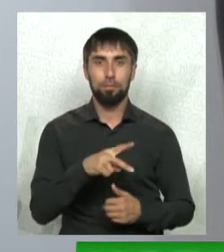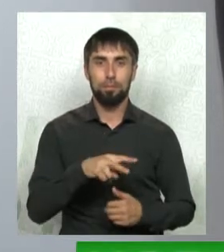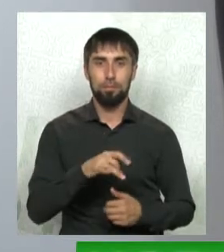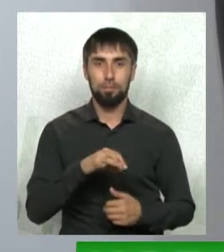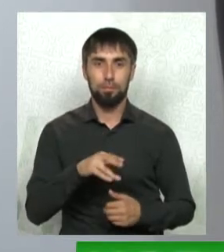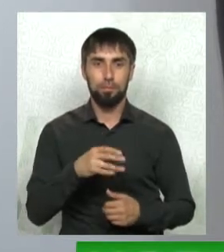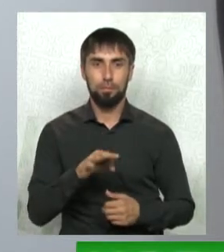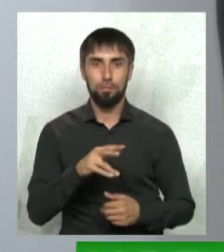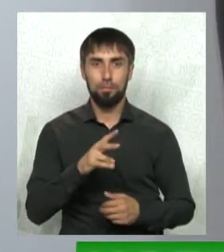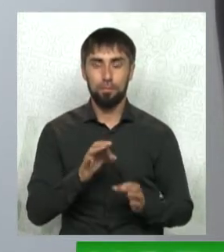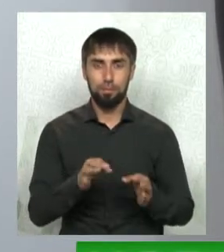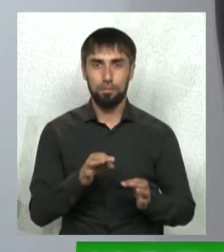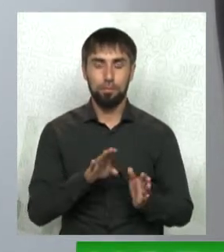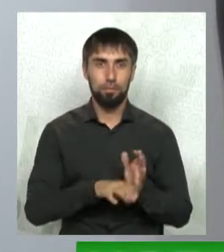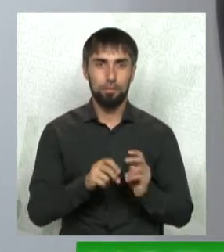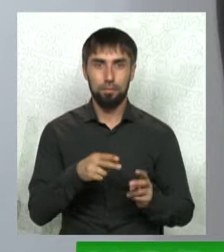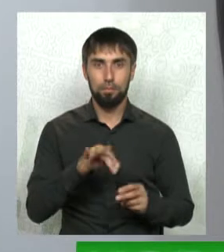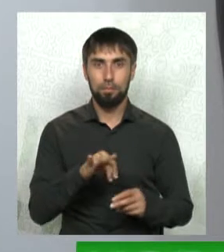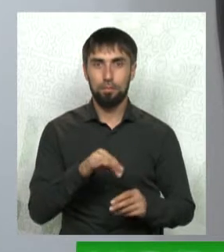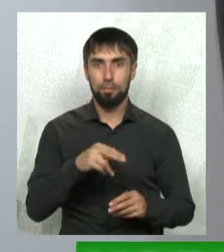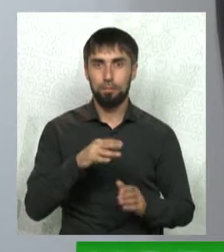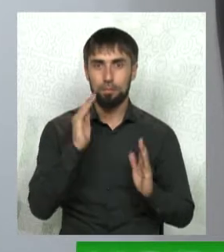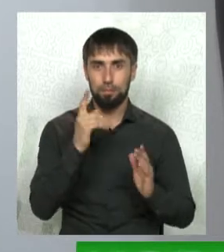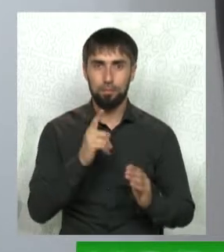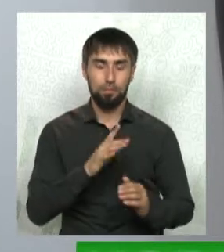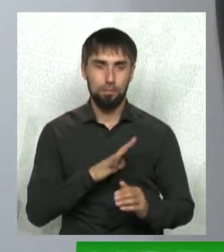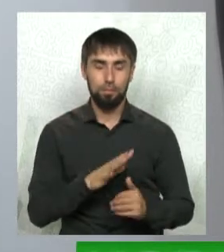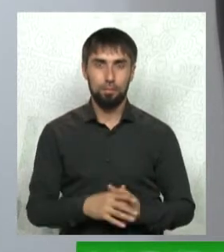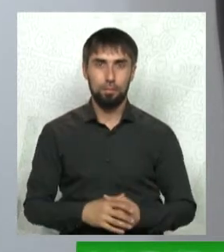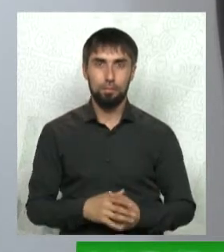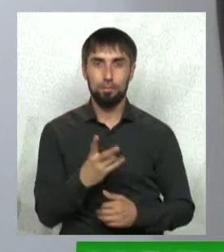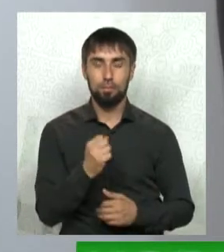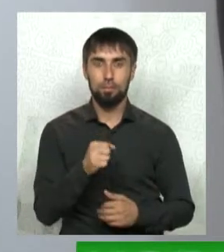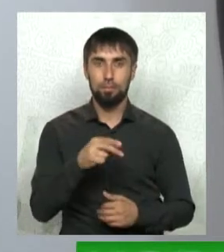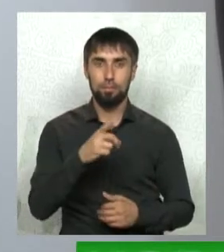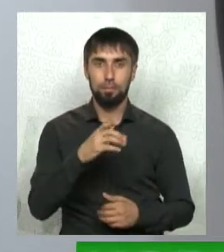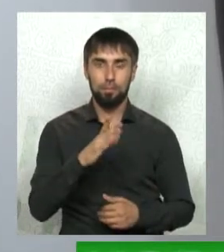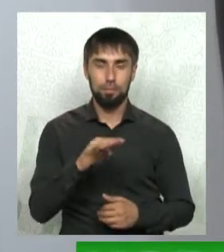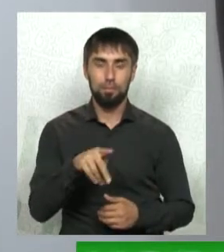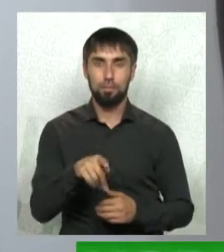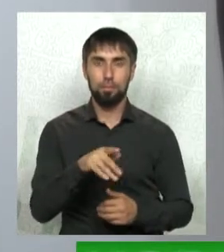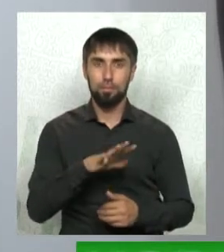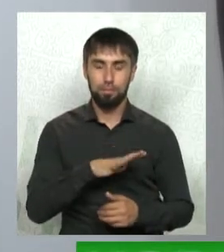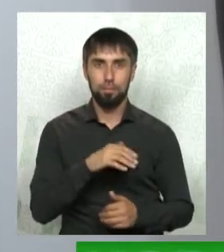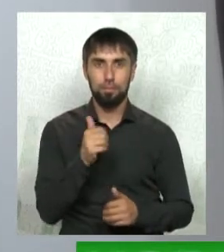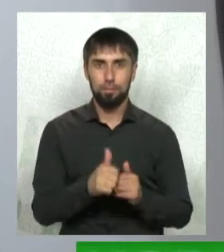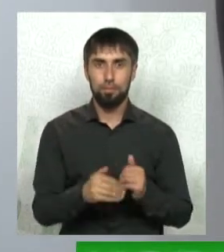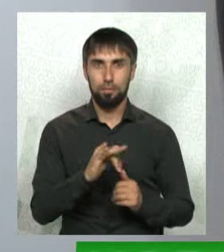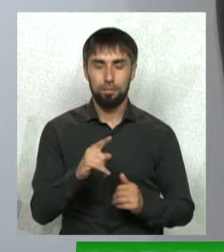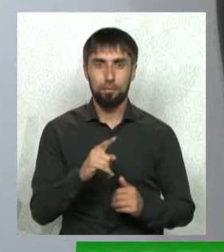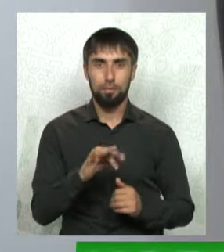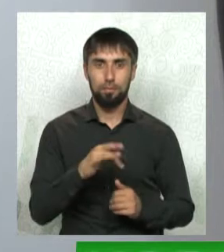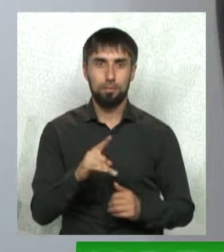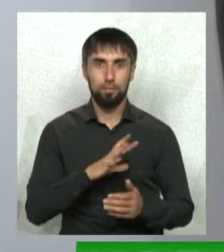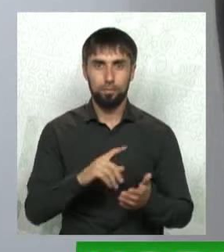норм безопасности. Это при пятничных молитвах, чтобы на входах находились всегда физрастворы для